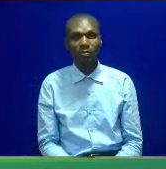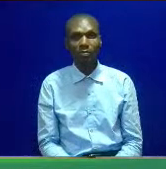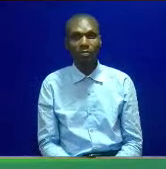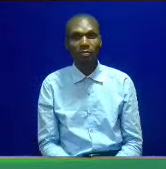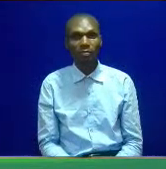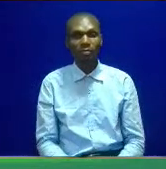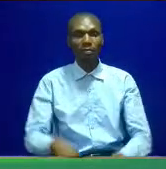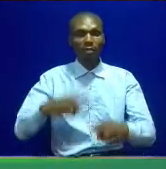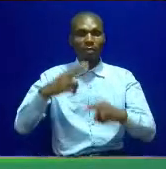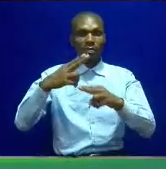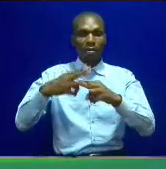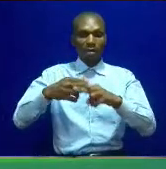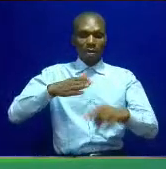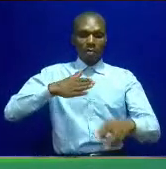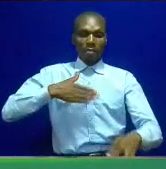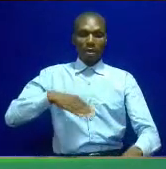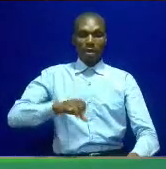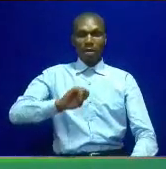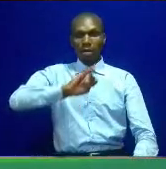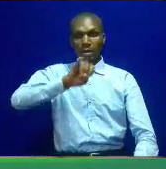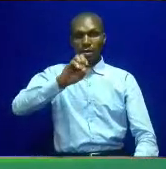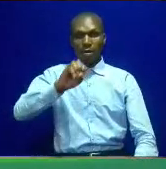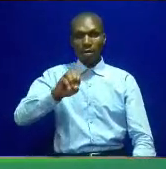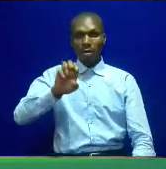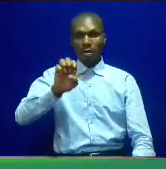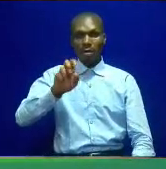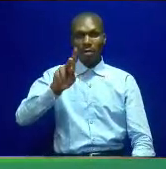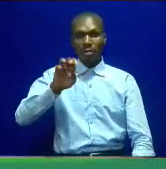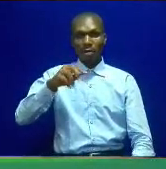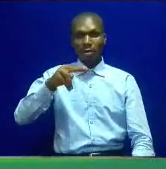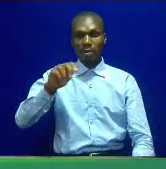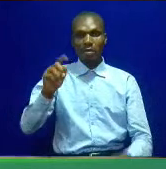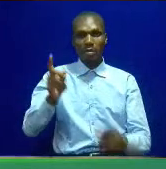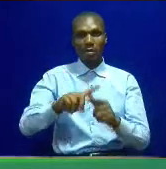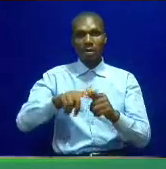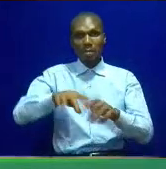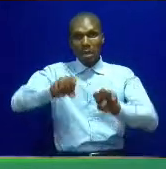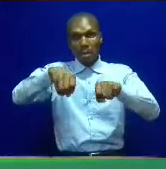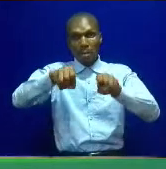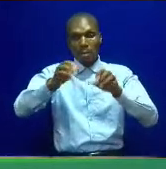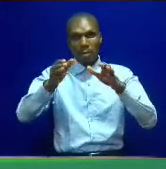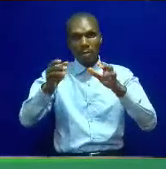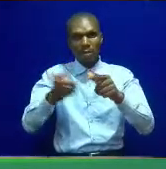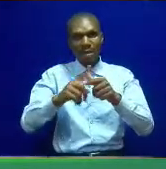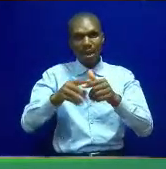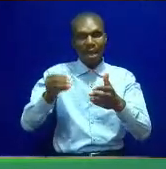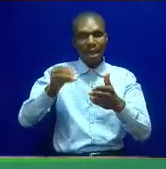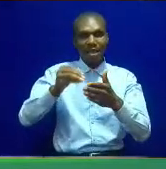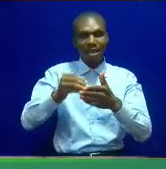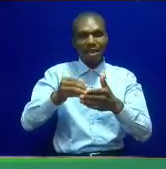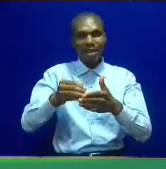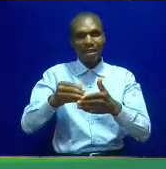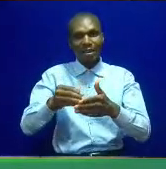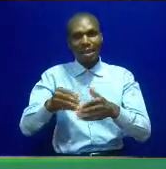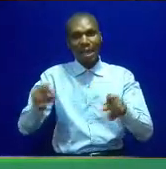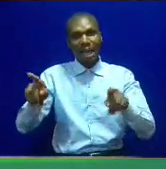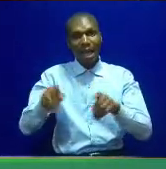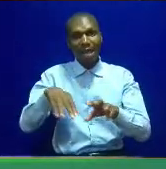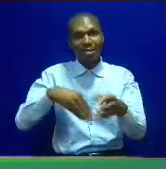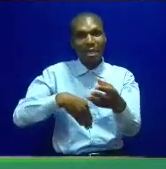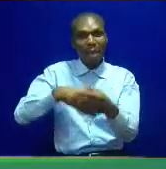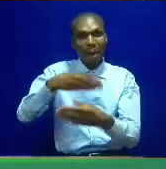ngoro kwa chespadi yo tongo nenge ngore se stage ya kapuka no mugande pigipinde nande mono nje ndo jengo bulgiri waito nje ndo